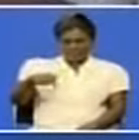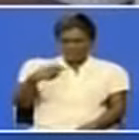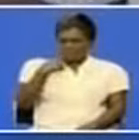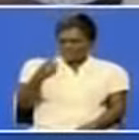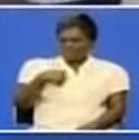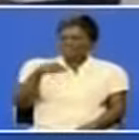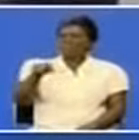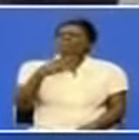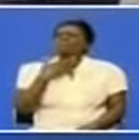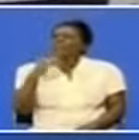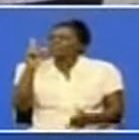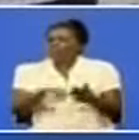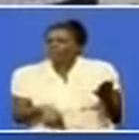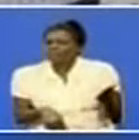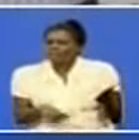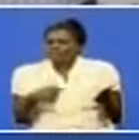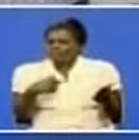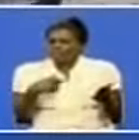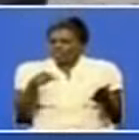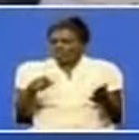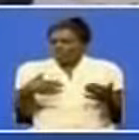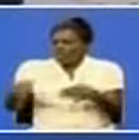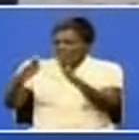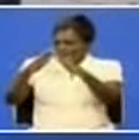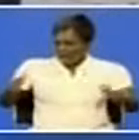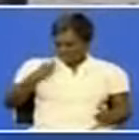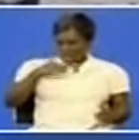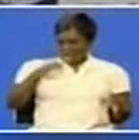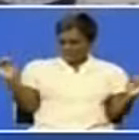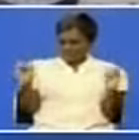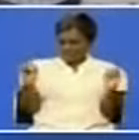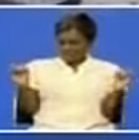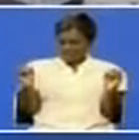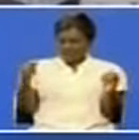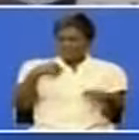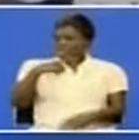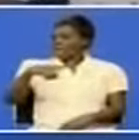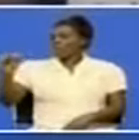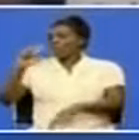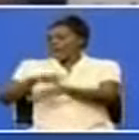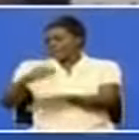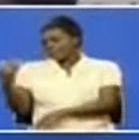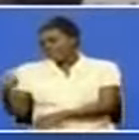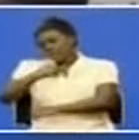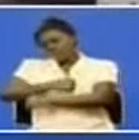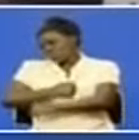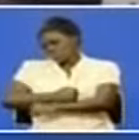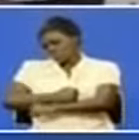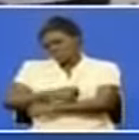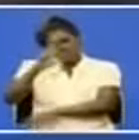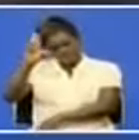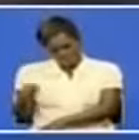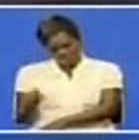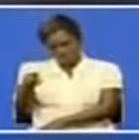Namwambia nini unataka? Akaniambia utoki kwa hii mlango. Namwambia sindikwa naenda kuchukua mtoto shule.